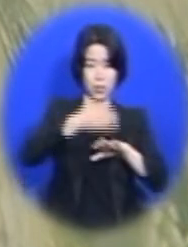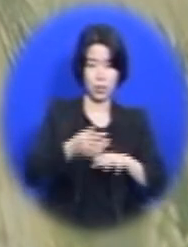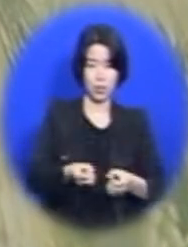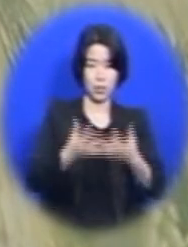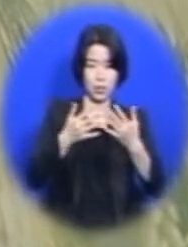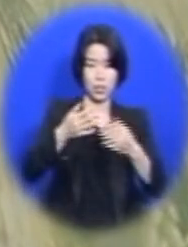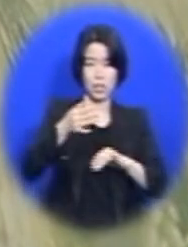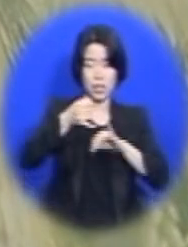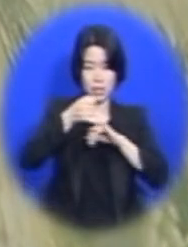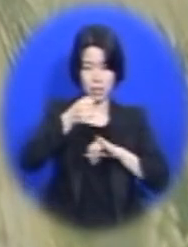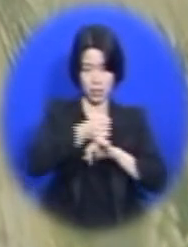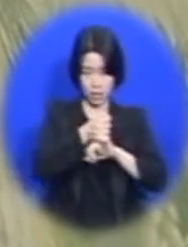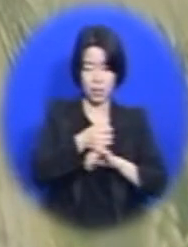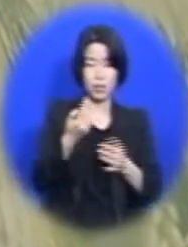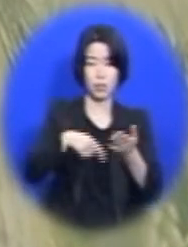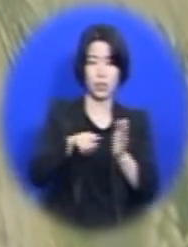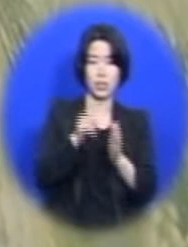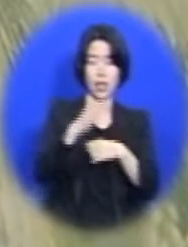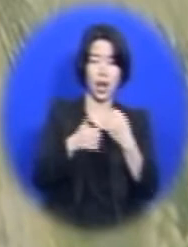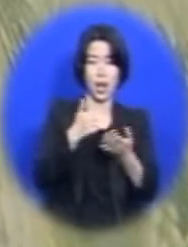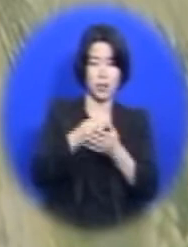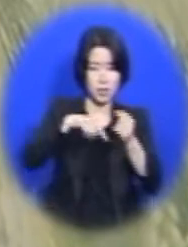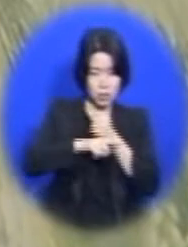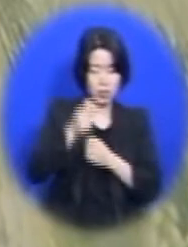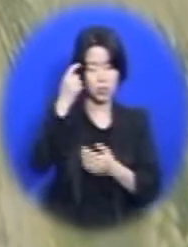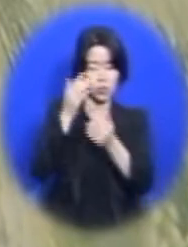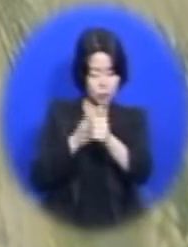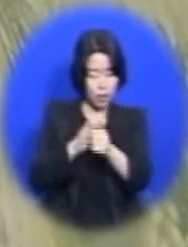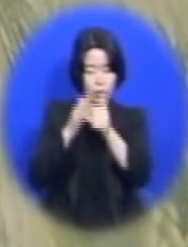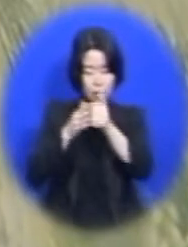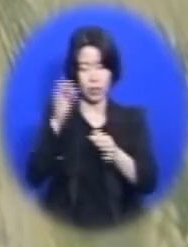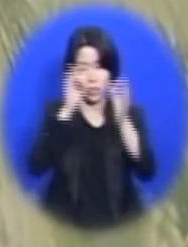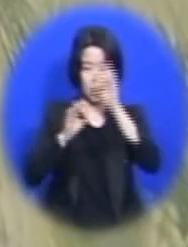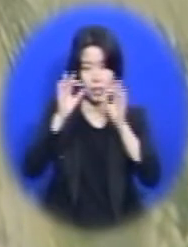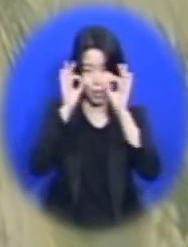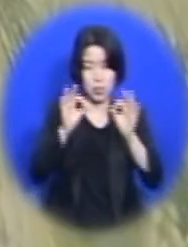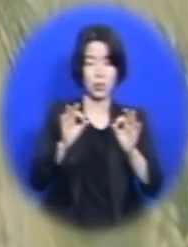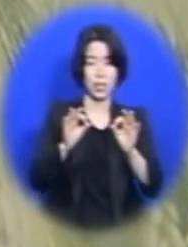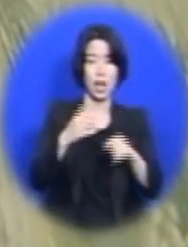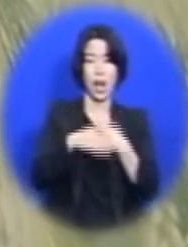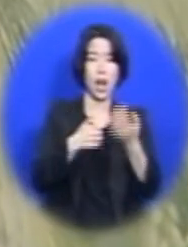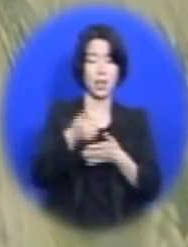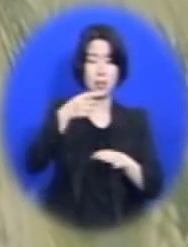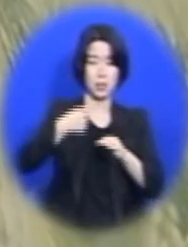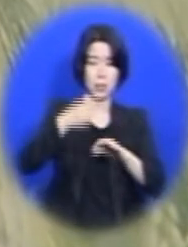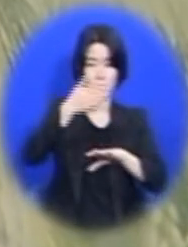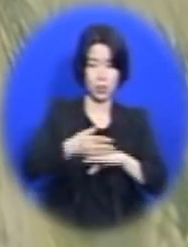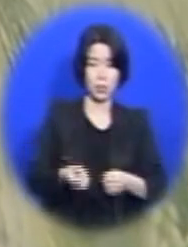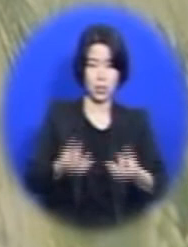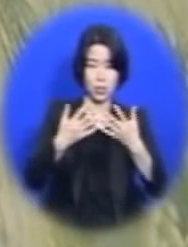맥주감사주의를 제대로 지키려고 하나님의 뜻을 구하고 또 구하고 찾다가 보니 하나님이 이